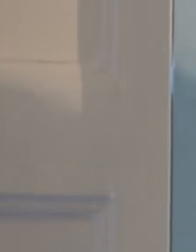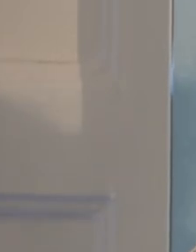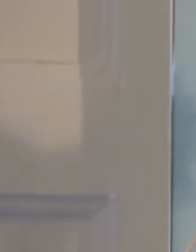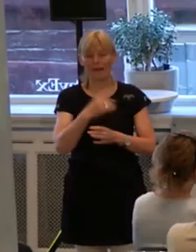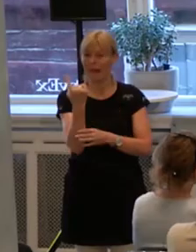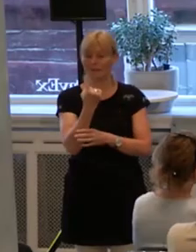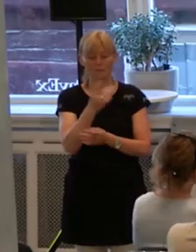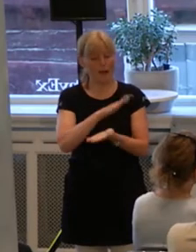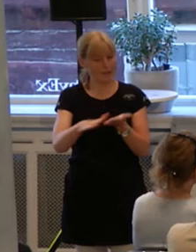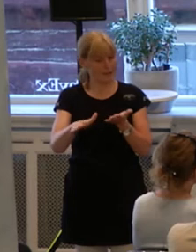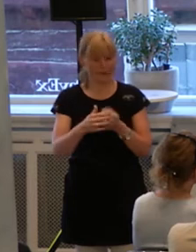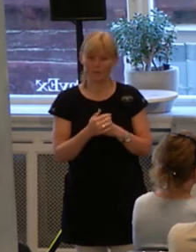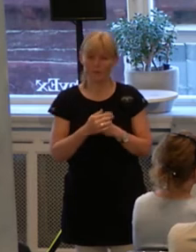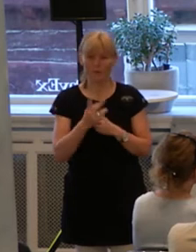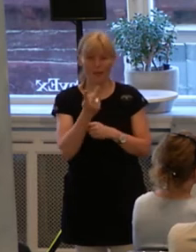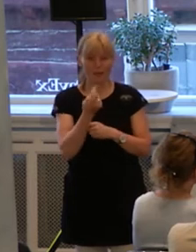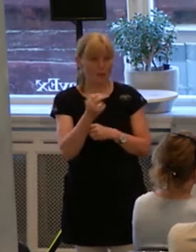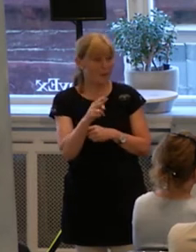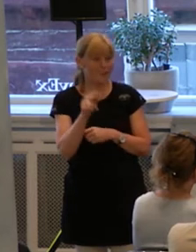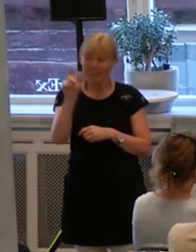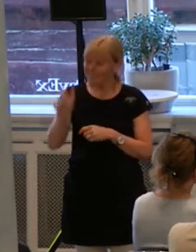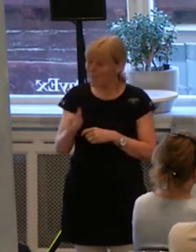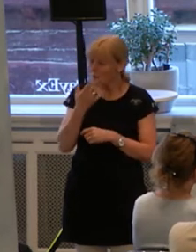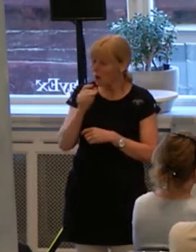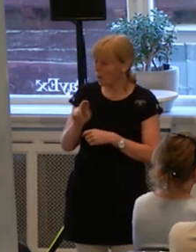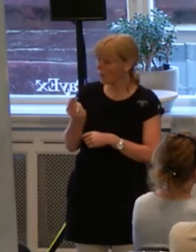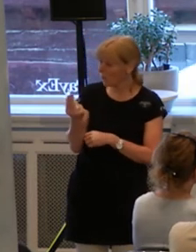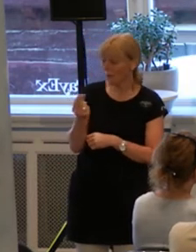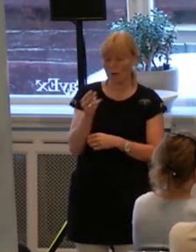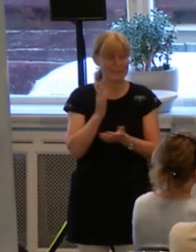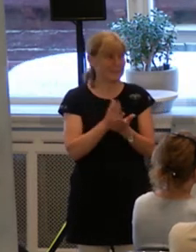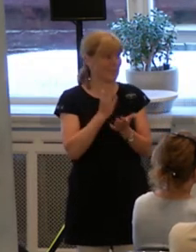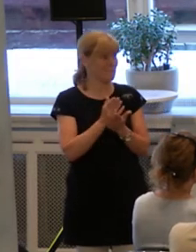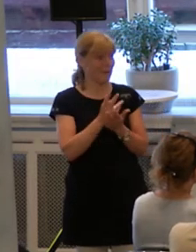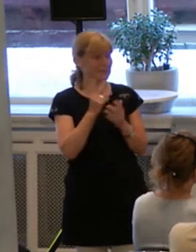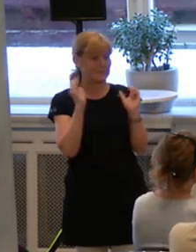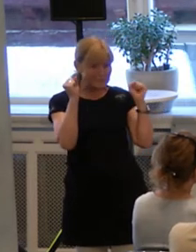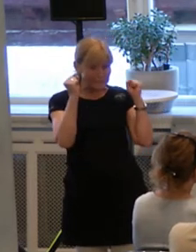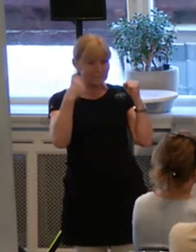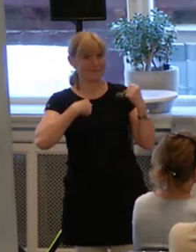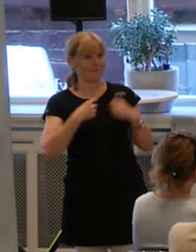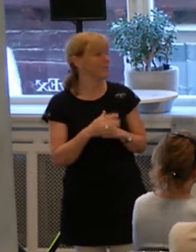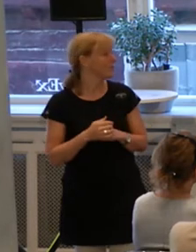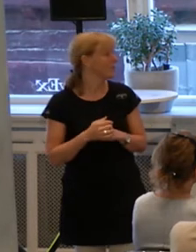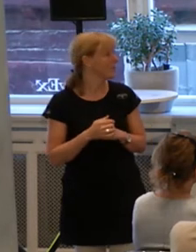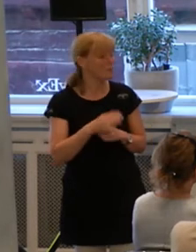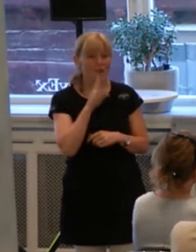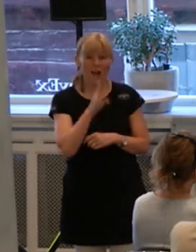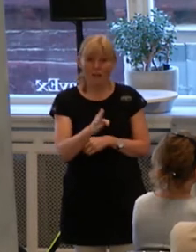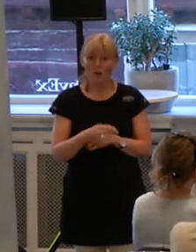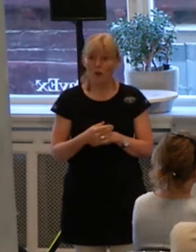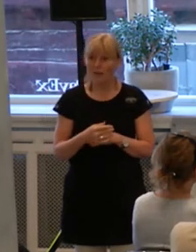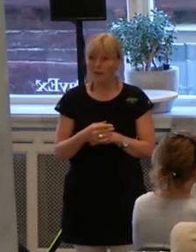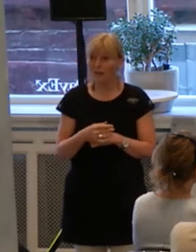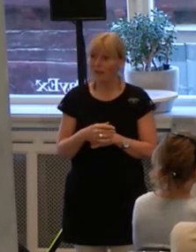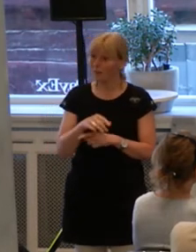ensamma. Caroline, det är alltså det vi pratar om. Ja, just det. Ni ser väl. Nej, men allvarligt talat, du